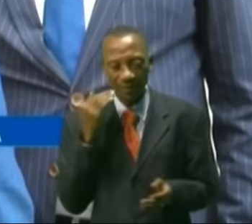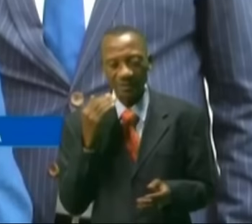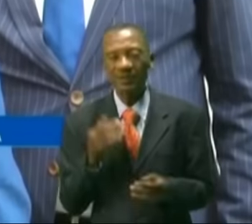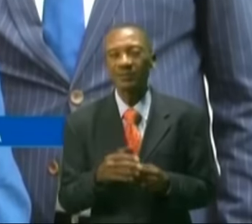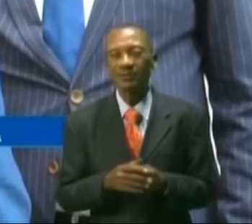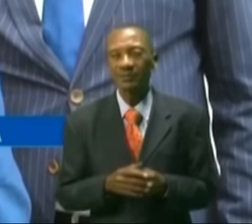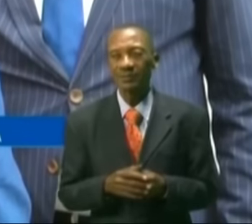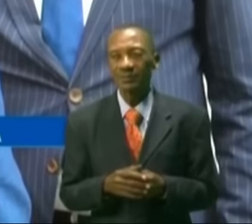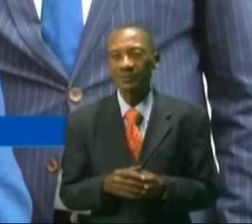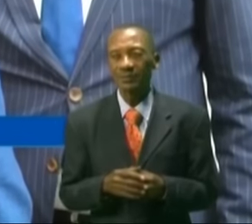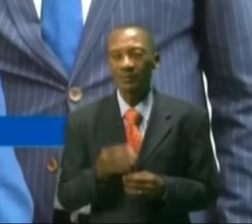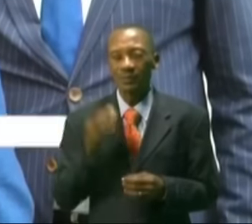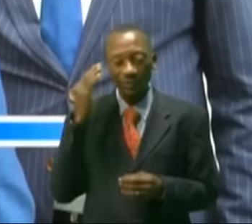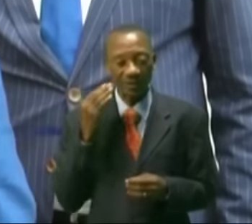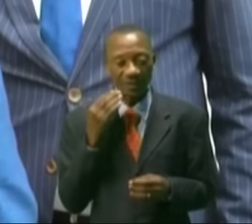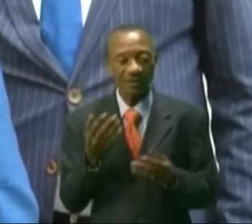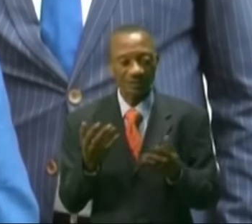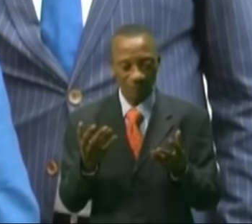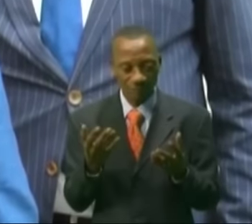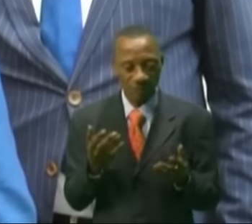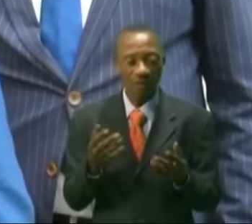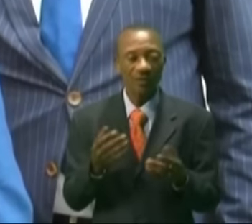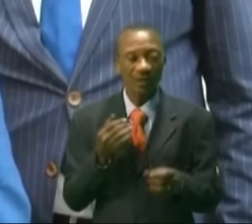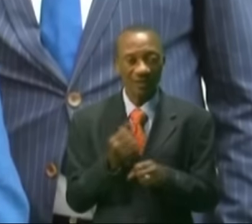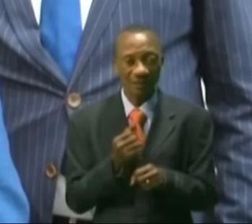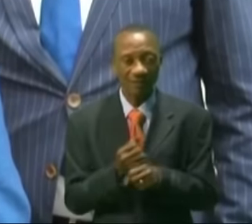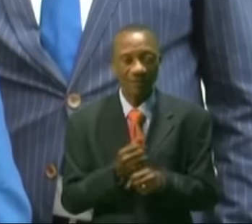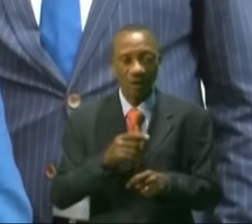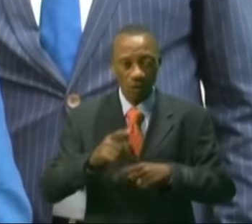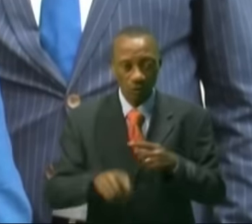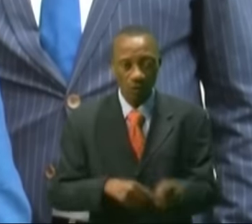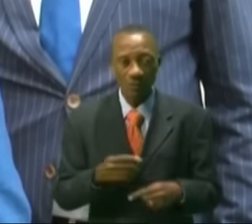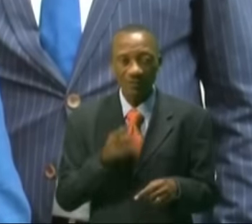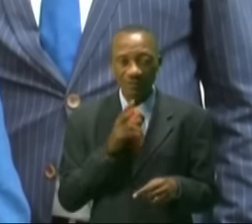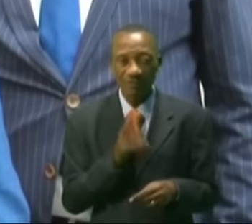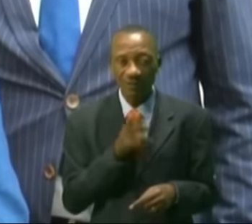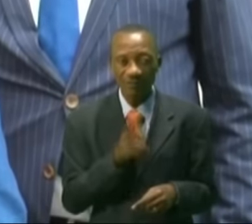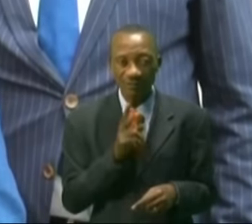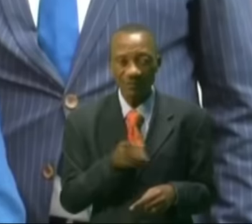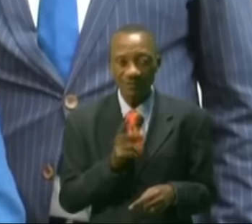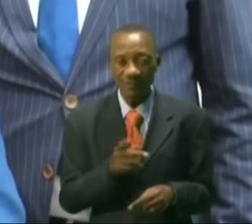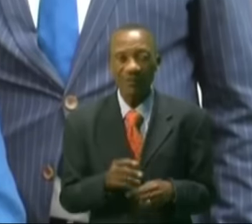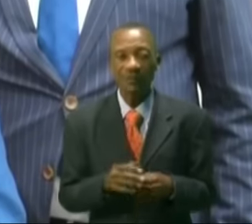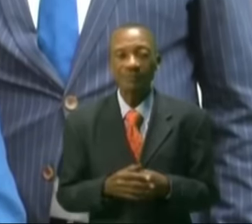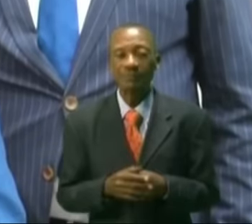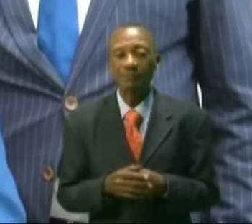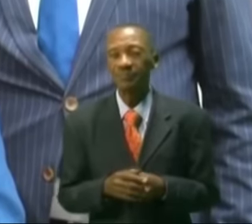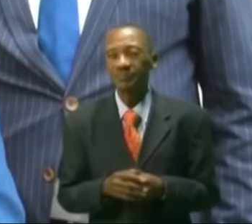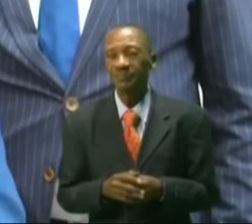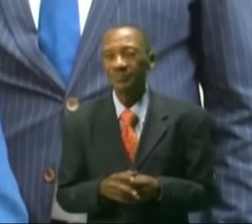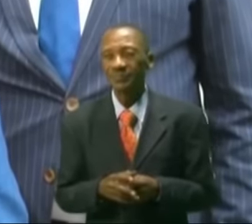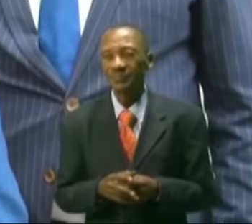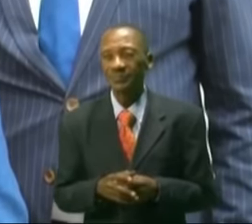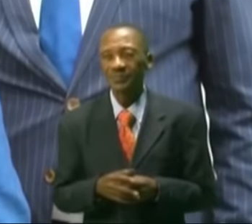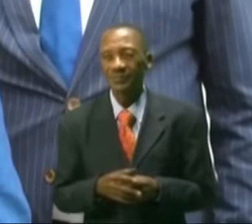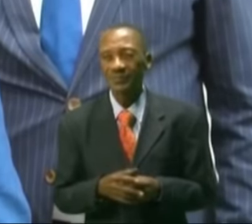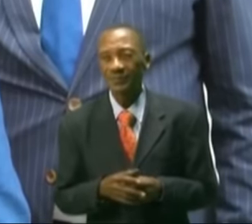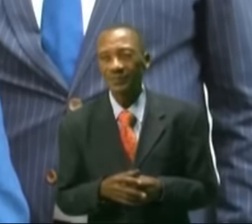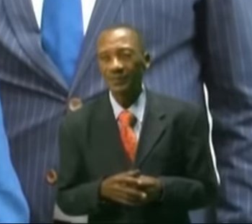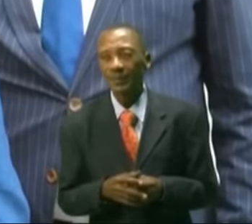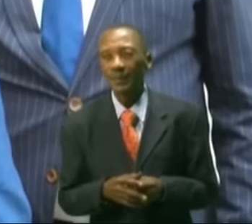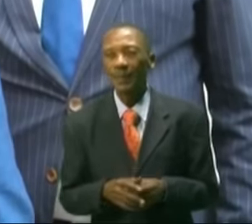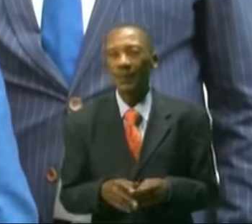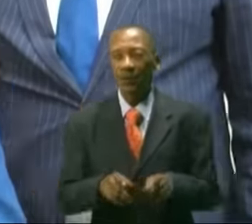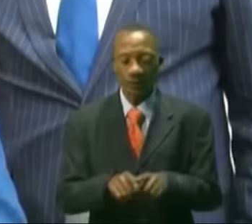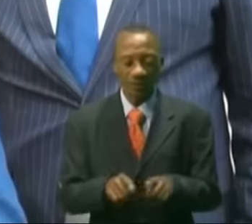notre honneur de l'avoir à cette place-là. Parce que c'est une vraie combattante, entre guillemets, de la culture depuis des années que